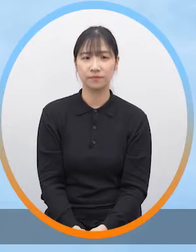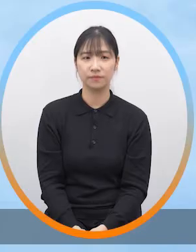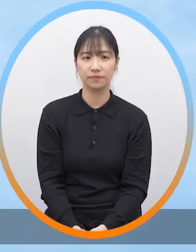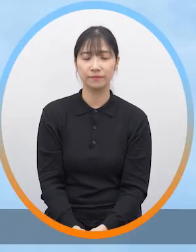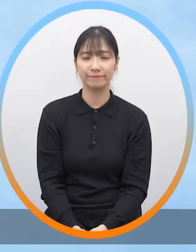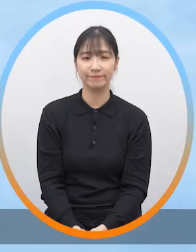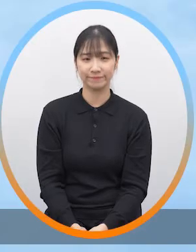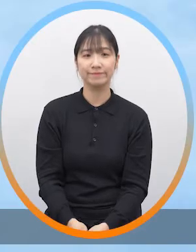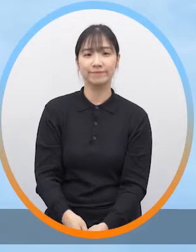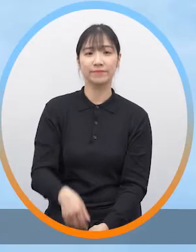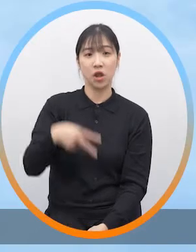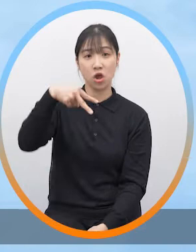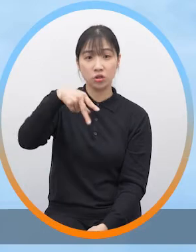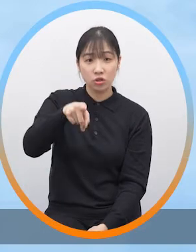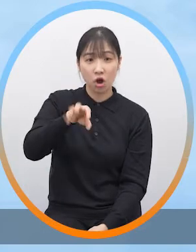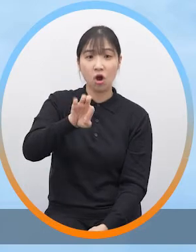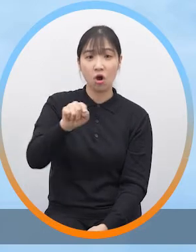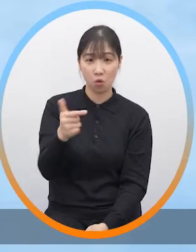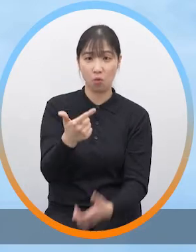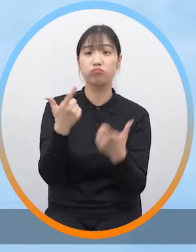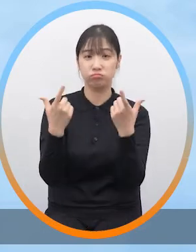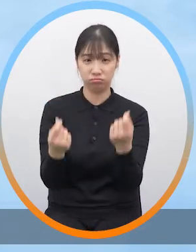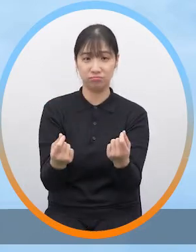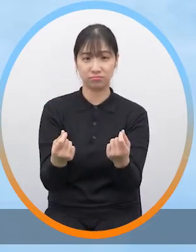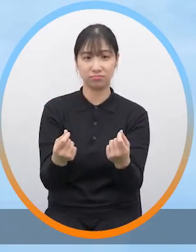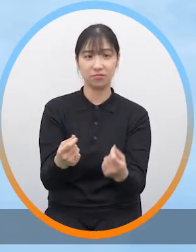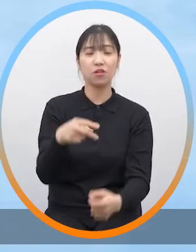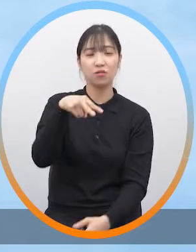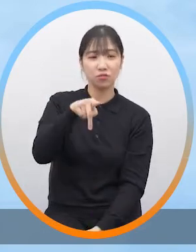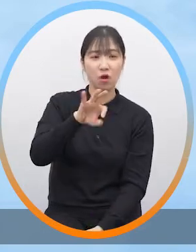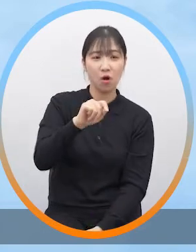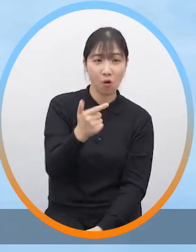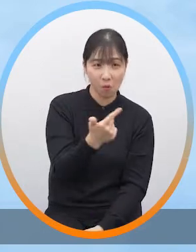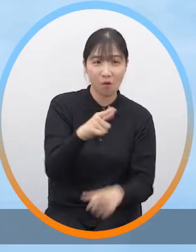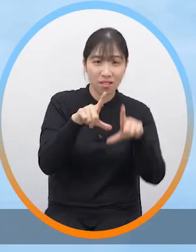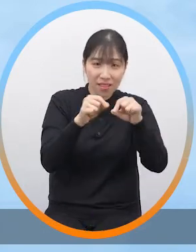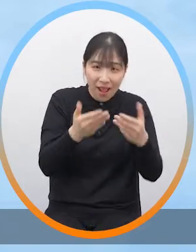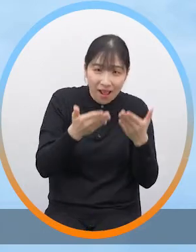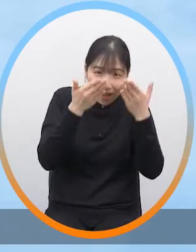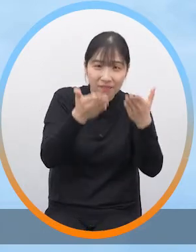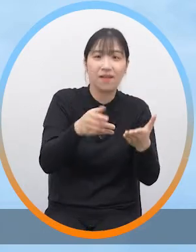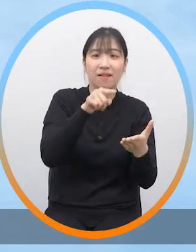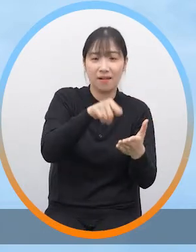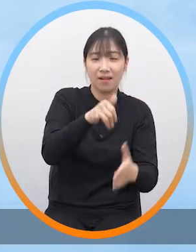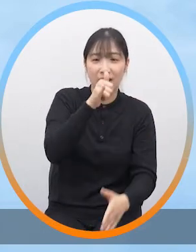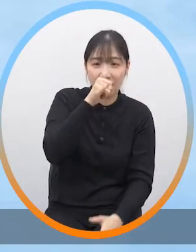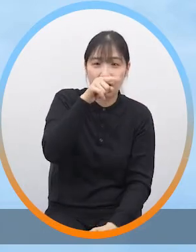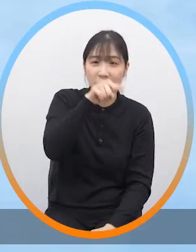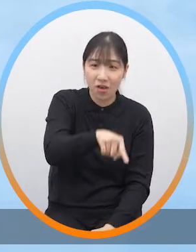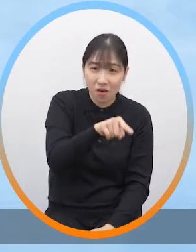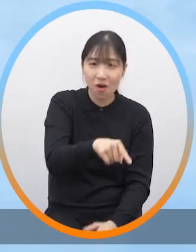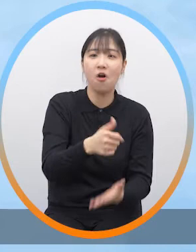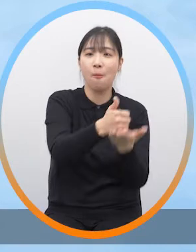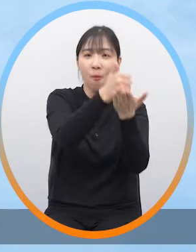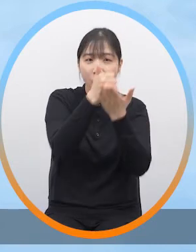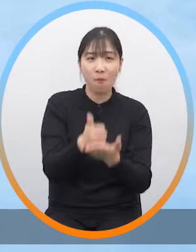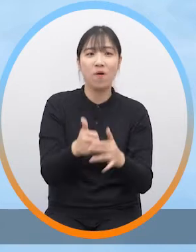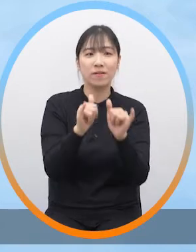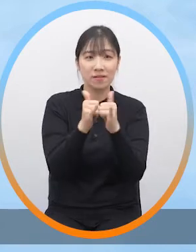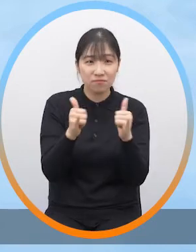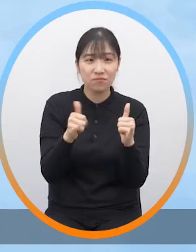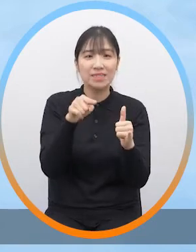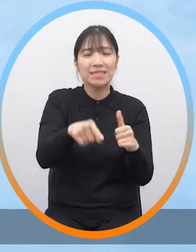그 다음에 서원도 똑같습니다. 서원도 배의한 공간은 사당이고요. 아까도 말씀드렸던 것처럼 이 사당에 모셔진